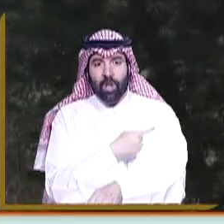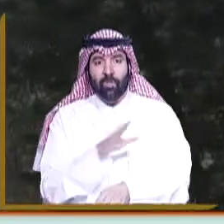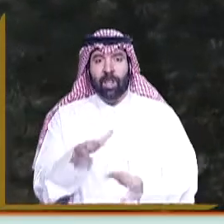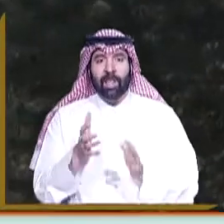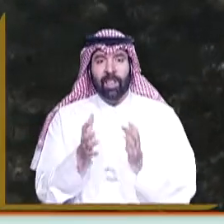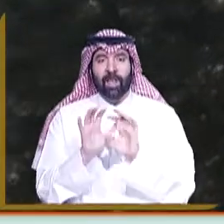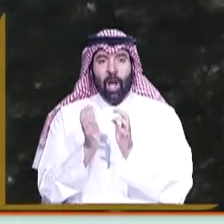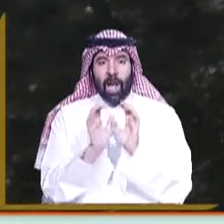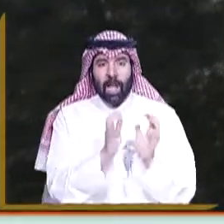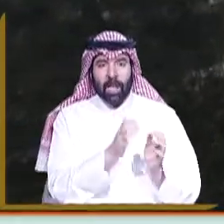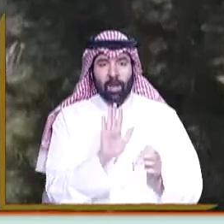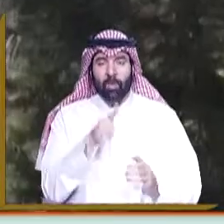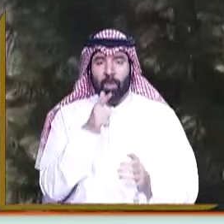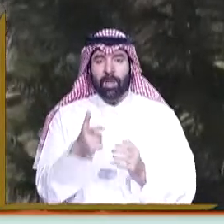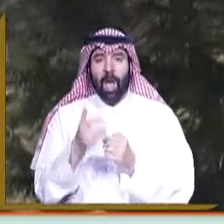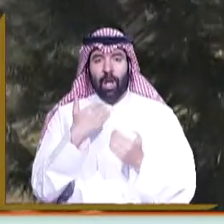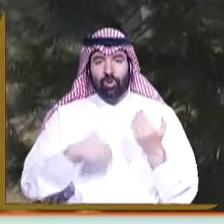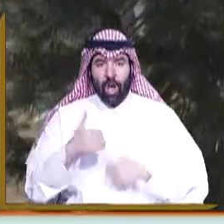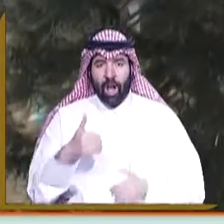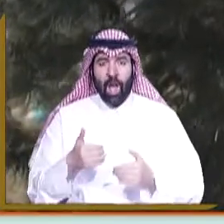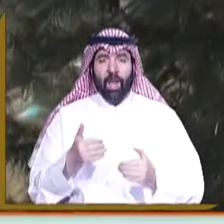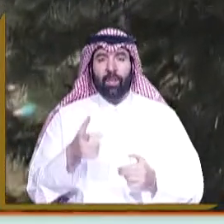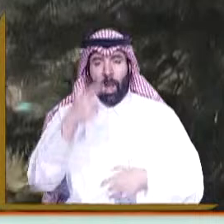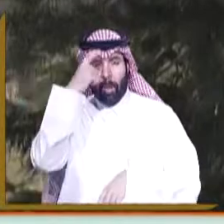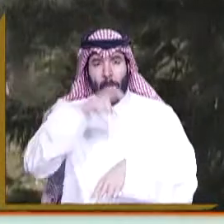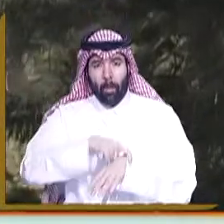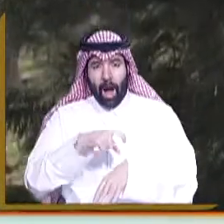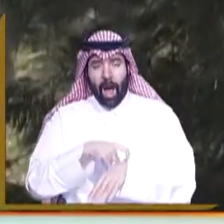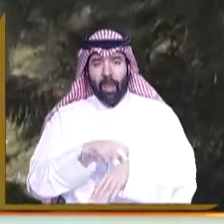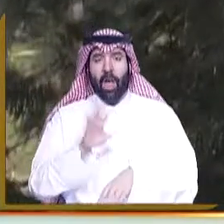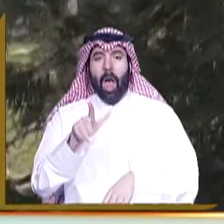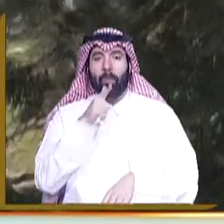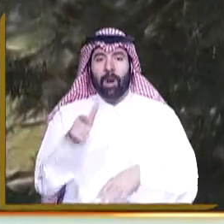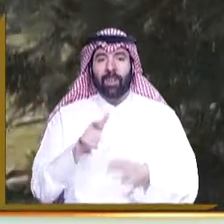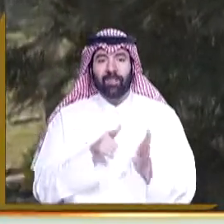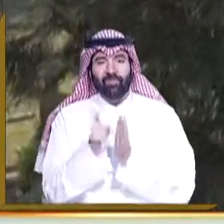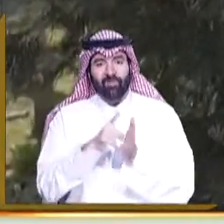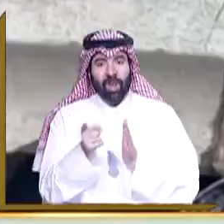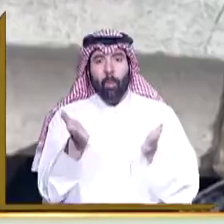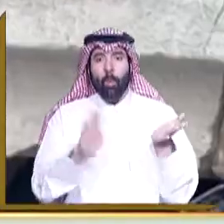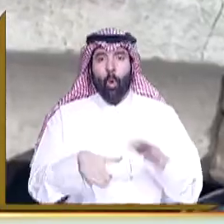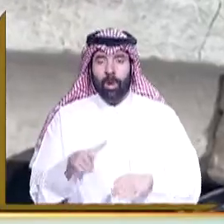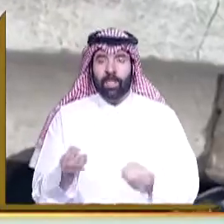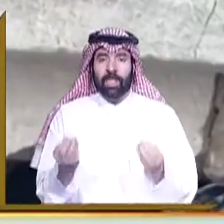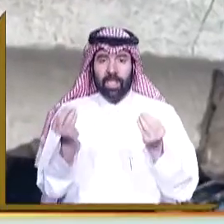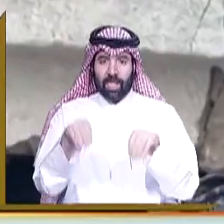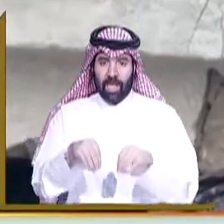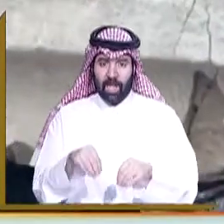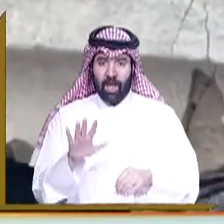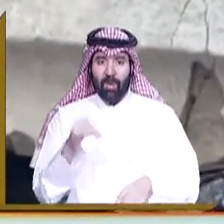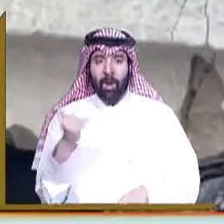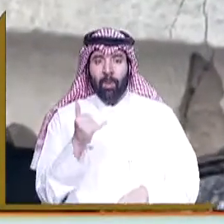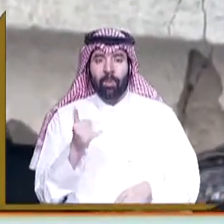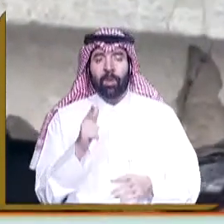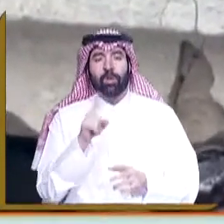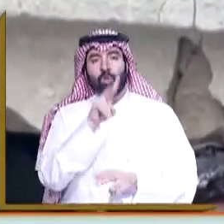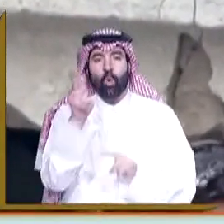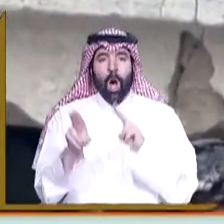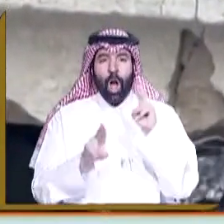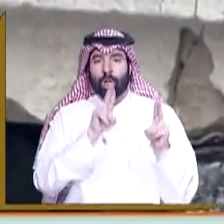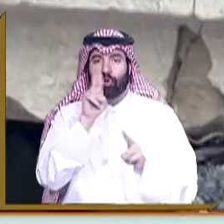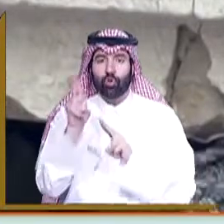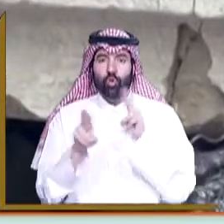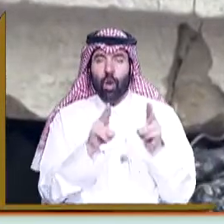تجمع المرضى والجرحى، مخالفة كل قوانين وأعراف الحرب. ليبقى تساؤل